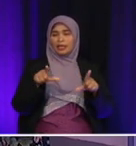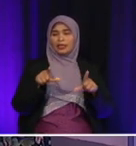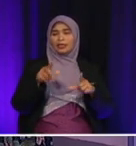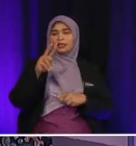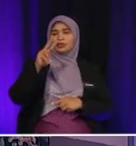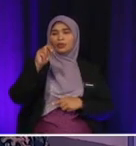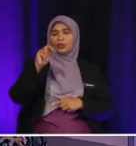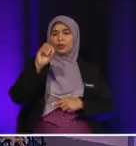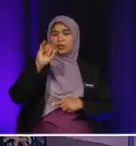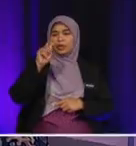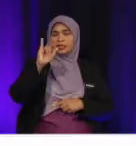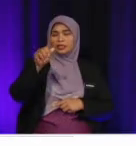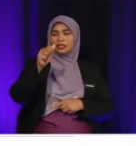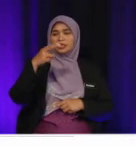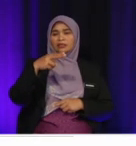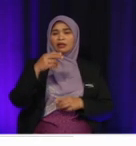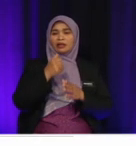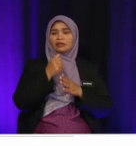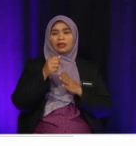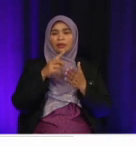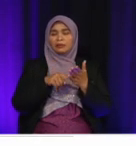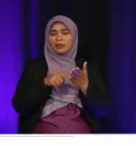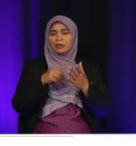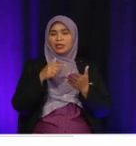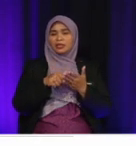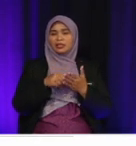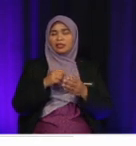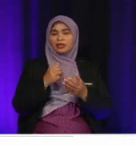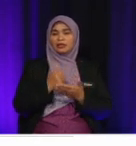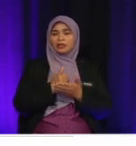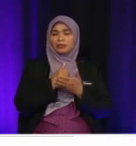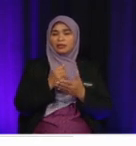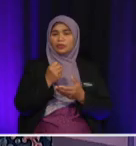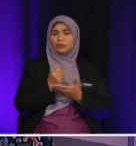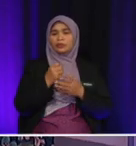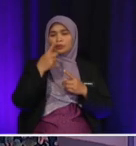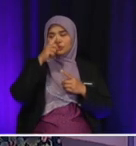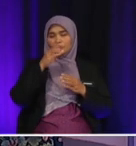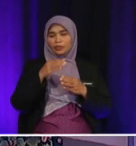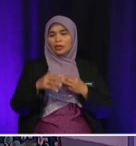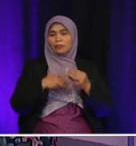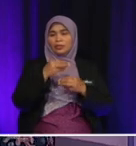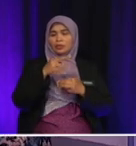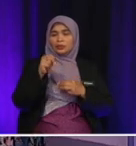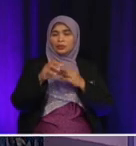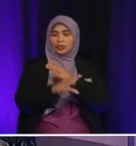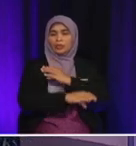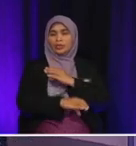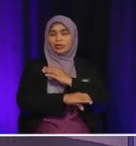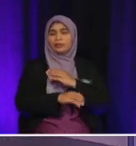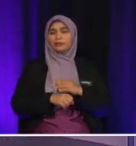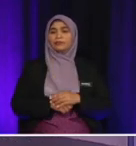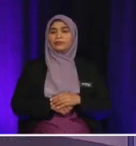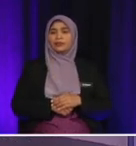kemahiran agar dapat menyumbang kepada kemajuan negara Ya okey kita tengok pula